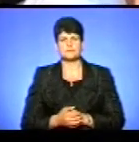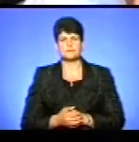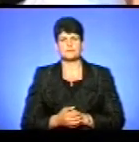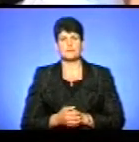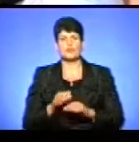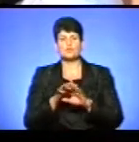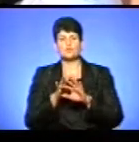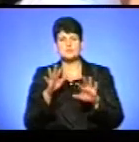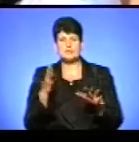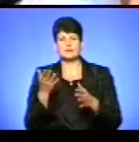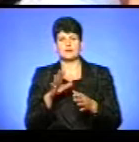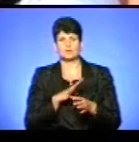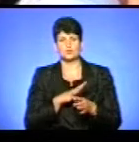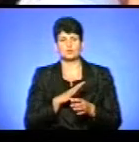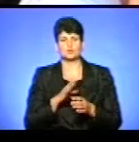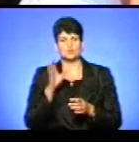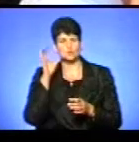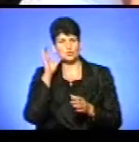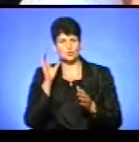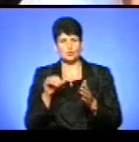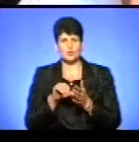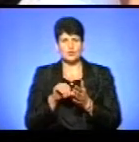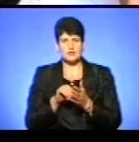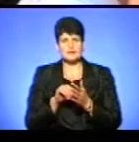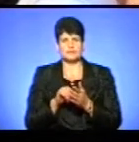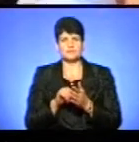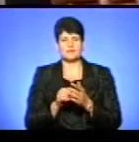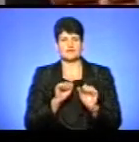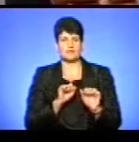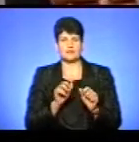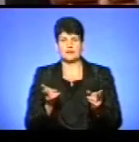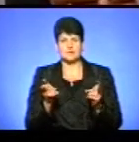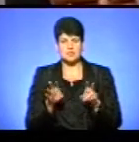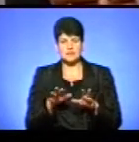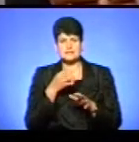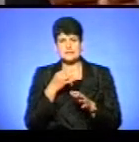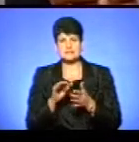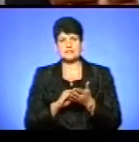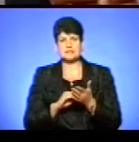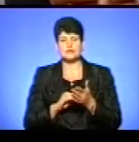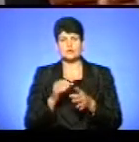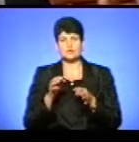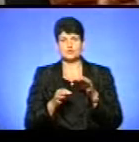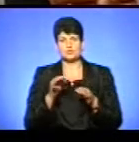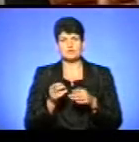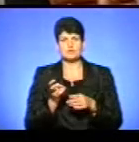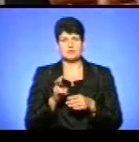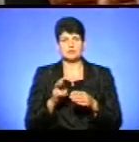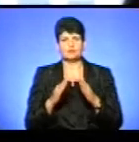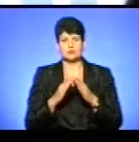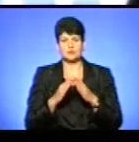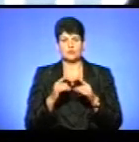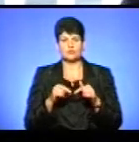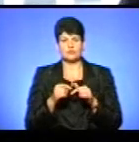У зал, де відбувалося слухання, Наталія Зоткіна та її захисники не з'явилися. Як повідомила секретар суду, обвинувачена зайшла у будинок органу